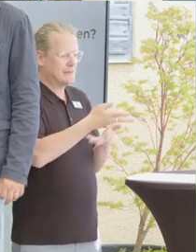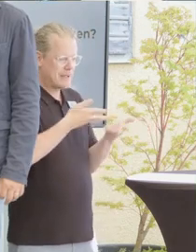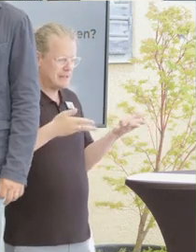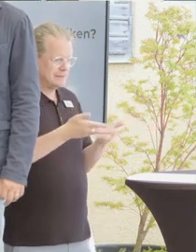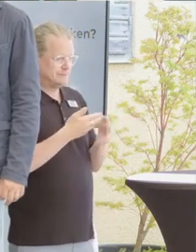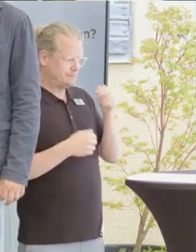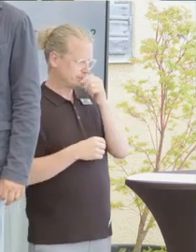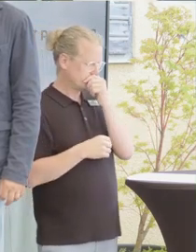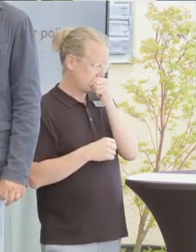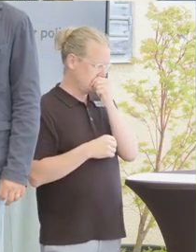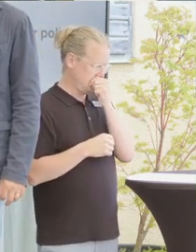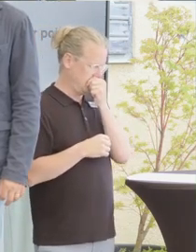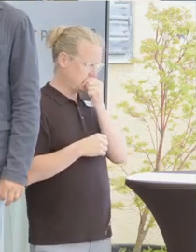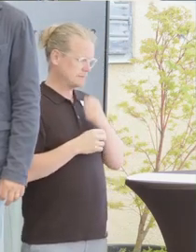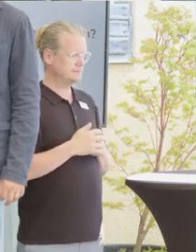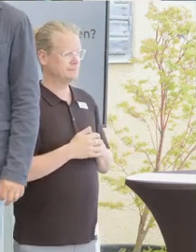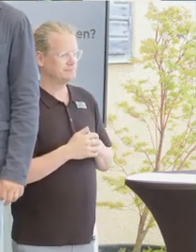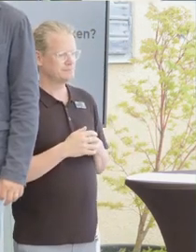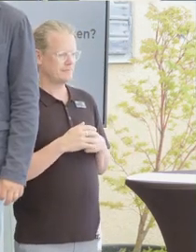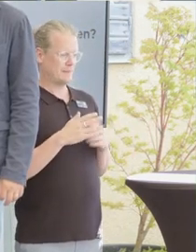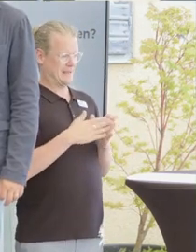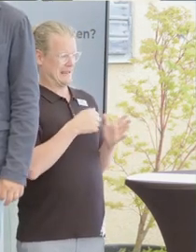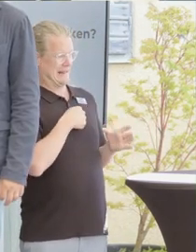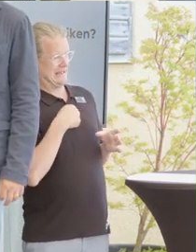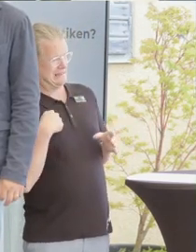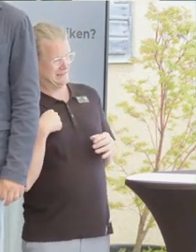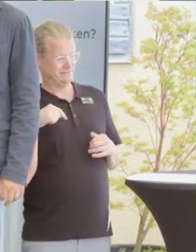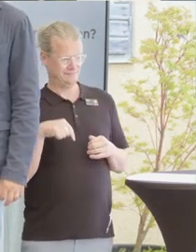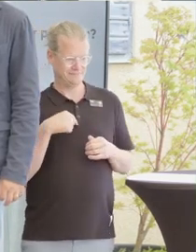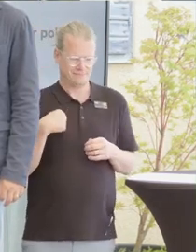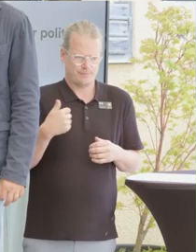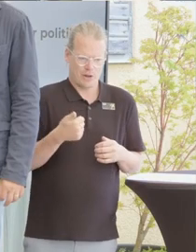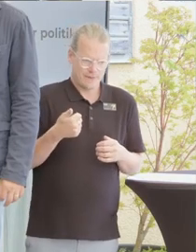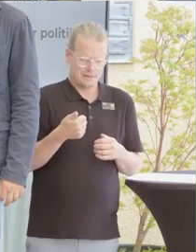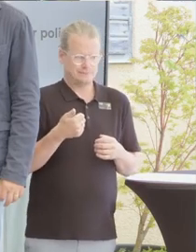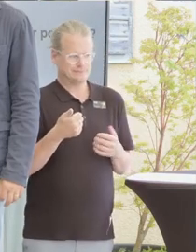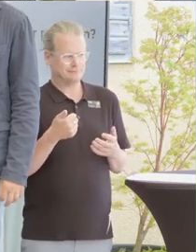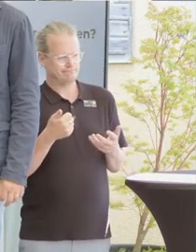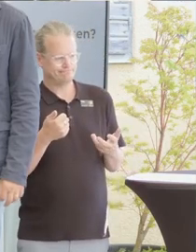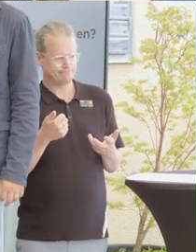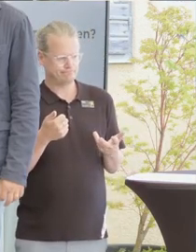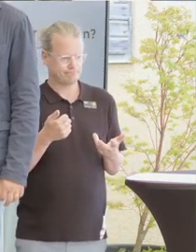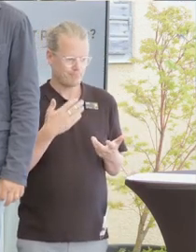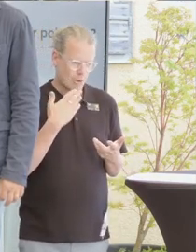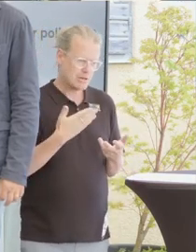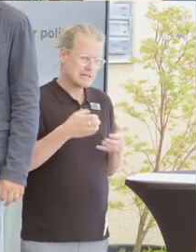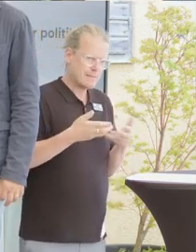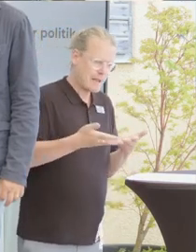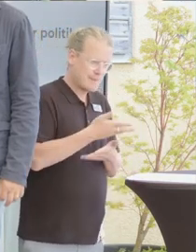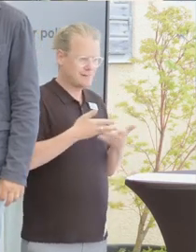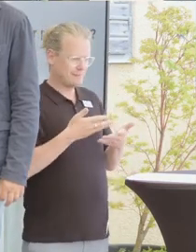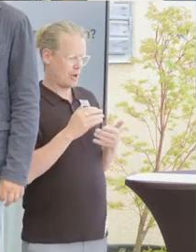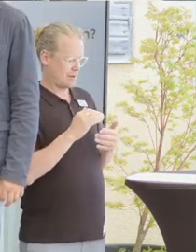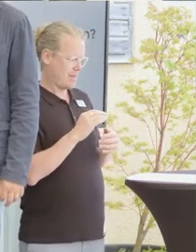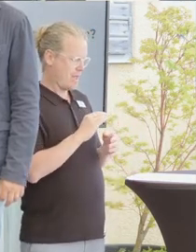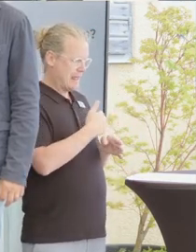regering så går det att ha ett väldigt bra överskridande arbete när man väldigt tydligt vet man vad vill. Mm.